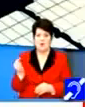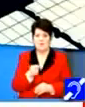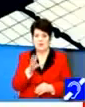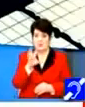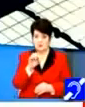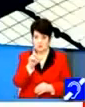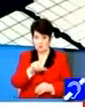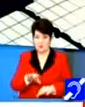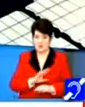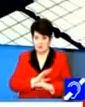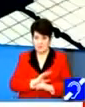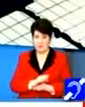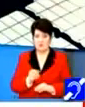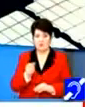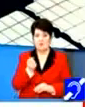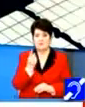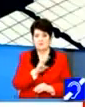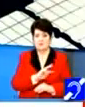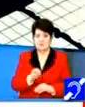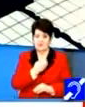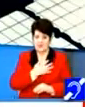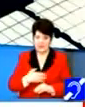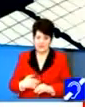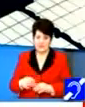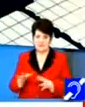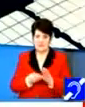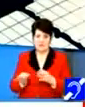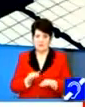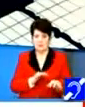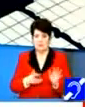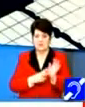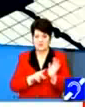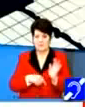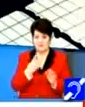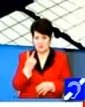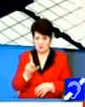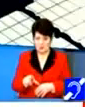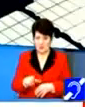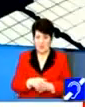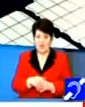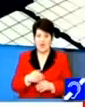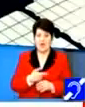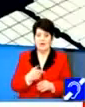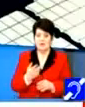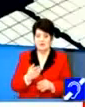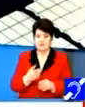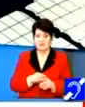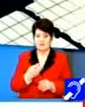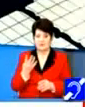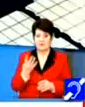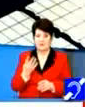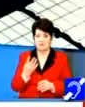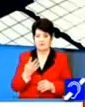de oameni au murit și mai mult de 11.000 au fost răniți în urma cutremurului cu magnitudine 7,2 pe scara Richter din 4